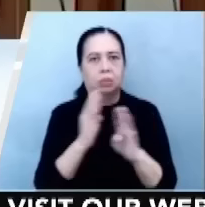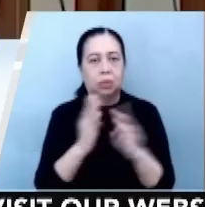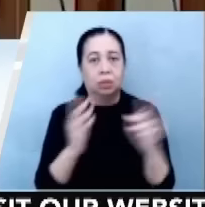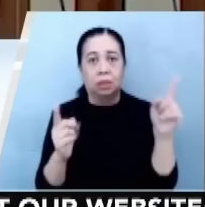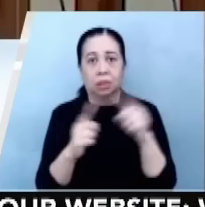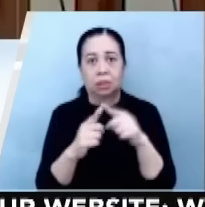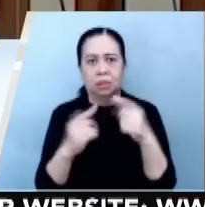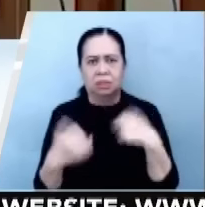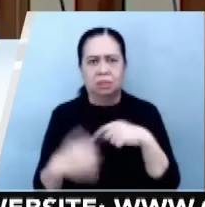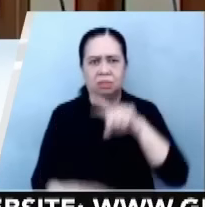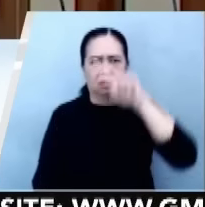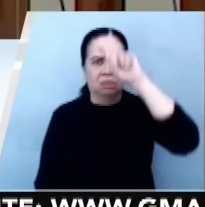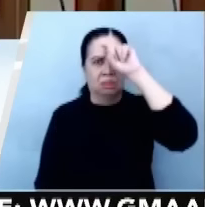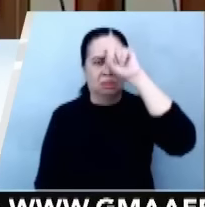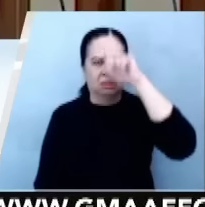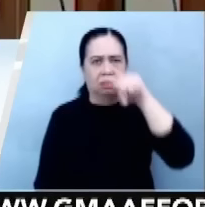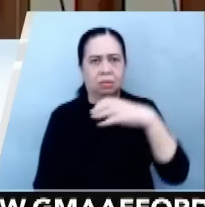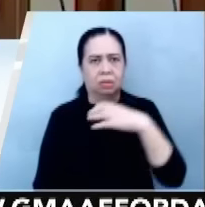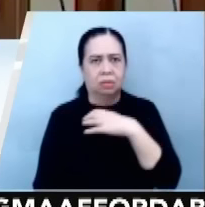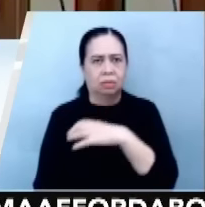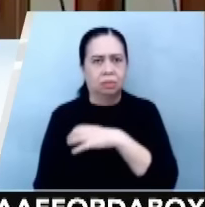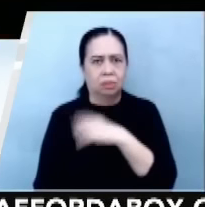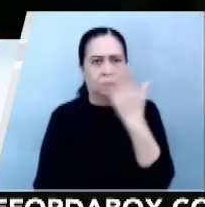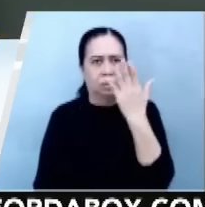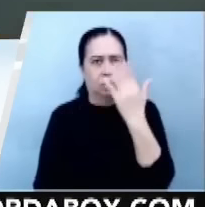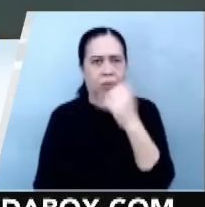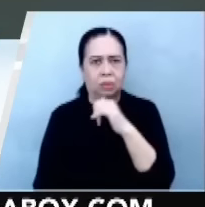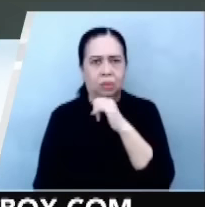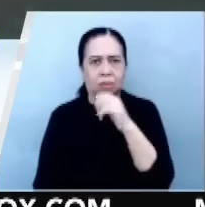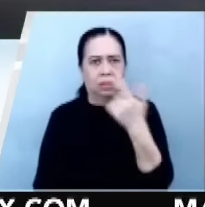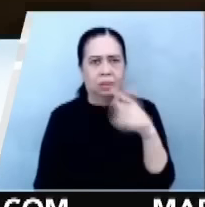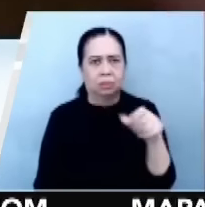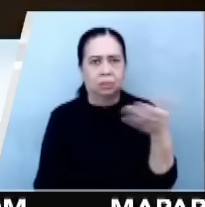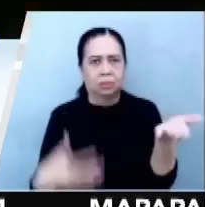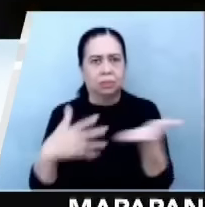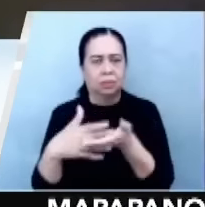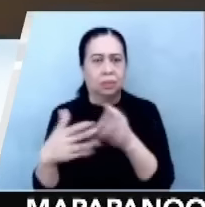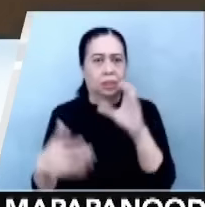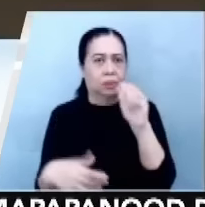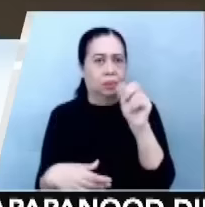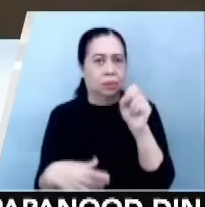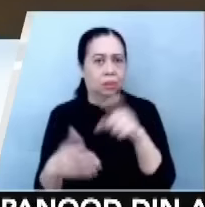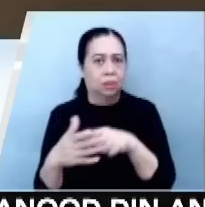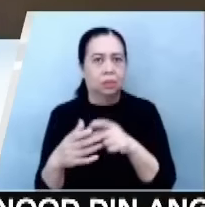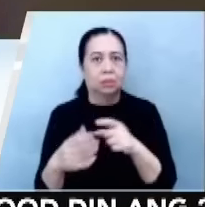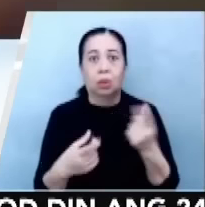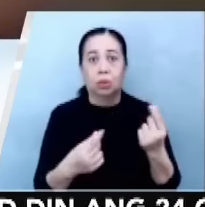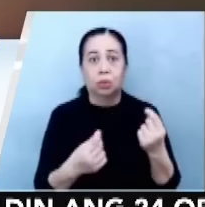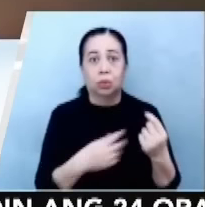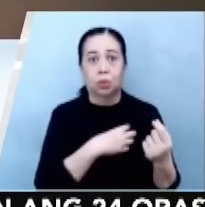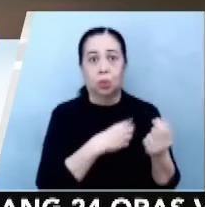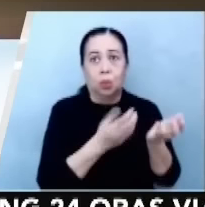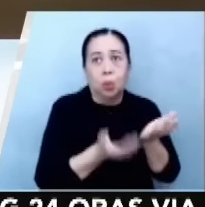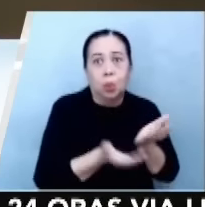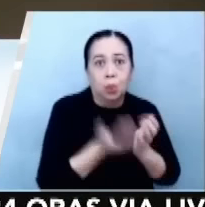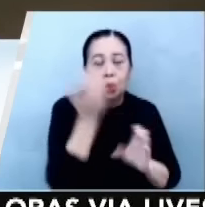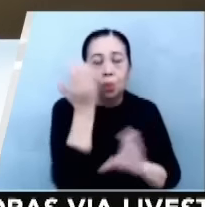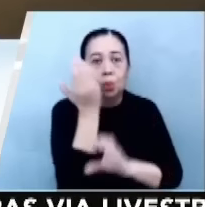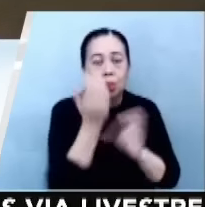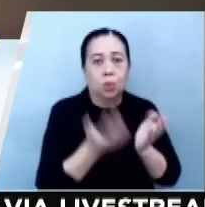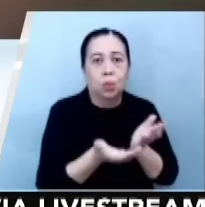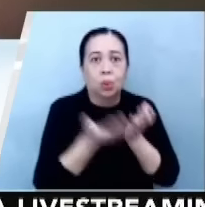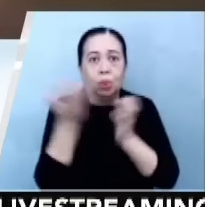nagtataka ang ilang kongresista kung bakit hindi pa rin nakakasuhan ang driver na hinatid pa raw ng mga otoridad sa kondo nito sa Taguig imbes